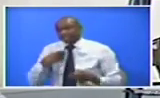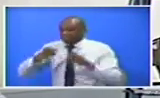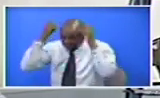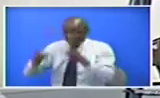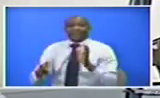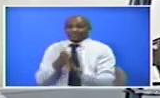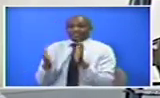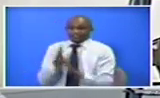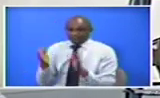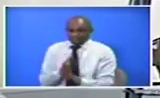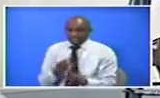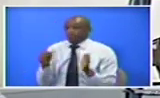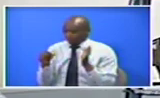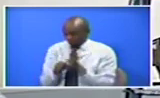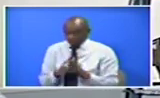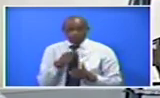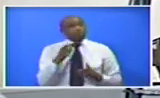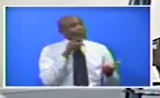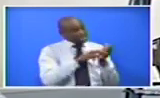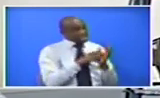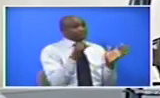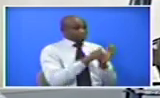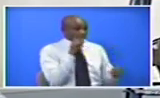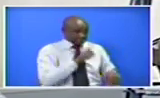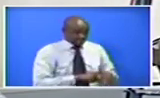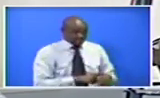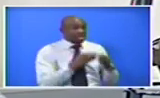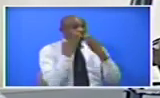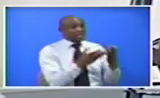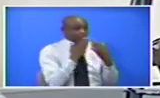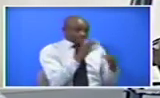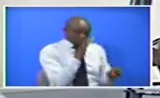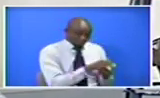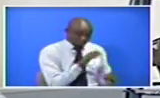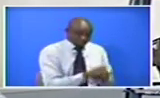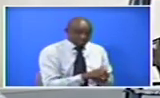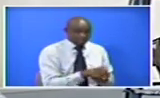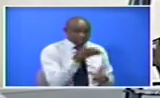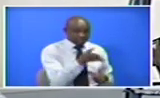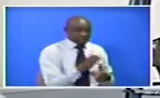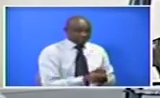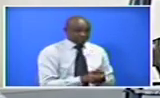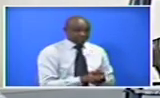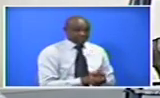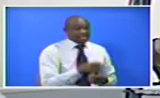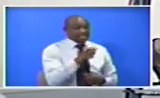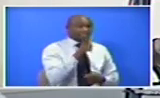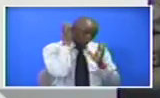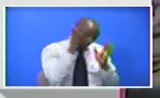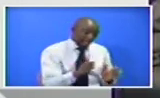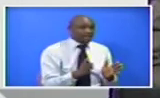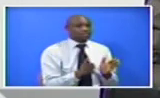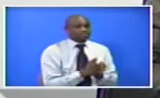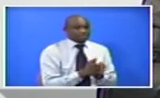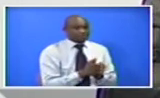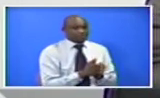kwa haraka. Naam, kwa hivyo ni shida ni wakati labda pale. Asante sana. Asante. Ni wakili Oibo Morintat ambaye ni wakili mwanasheria na vile